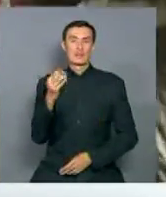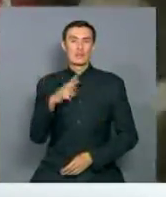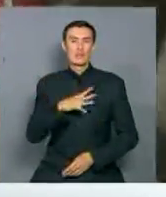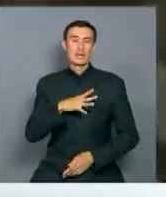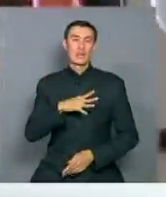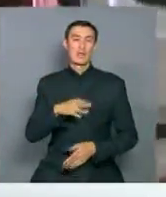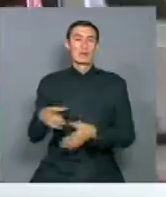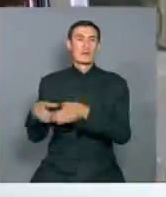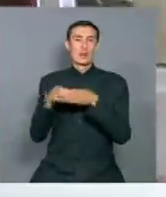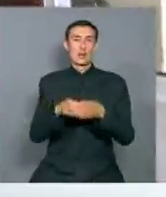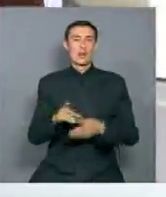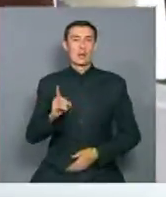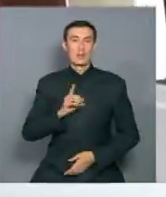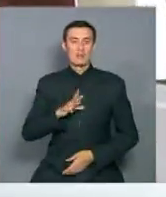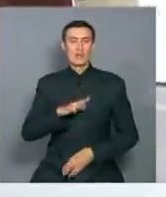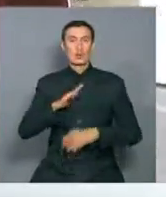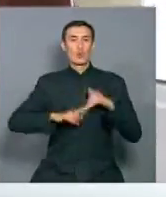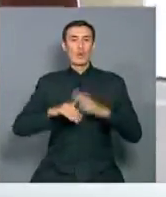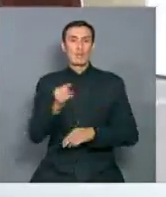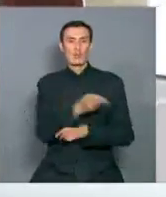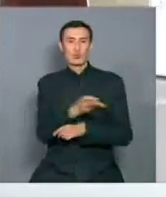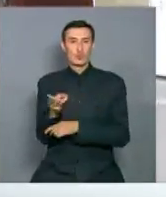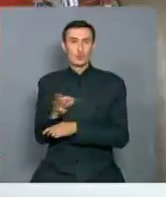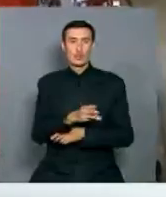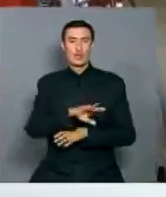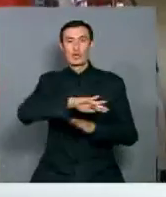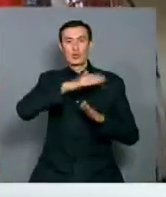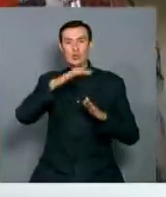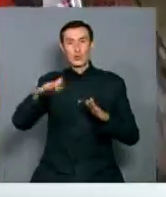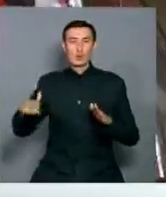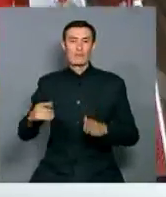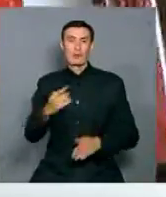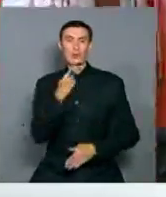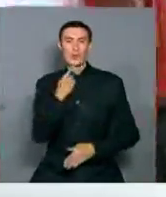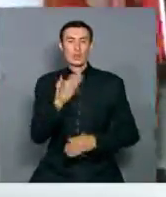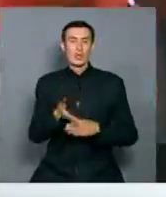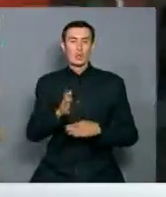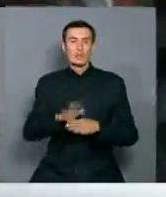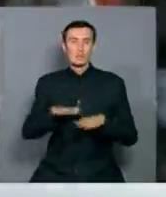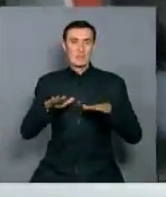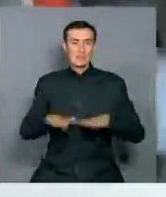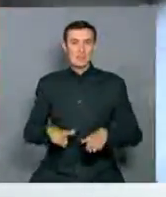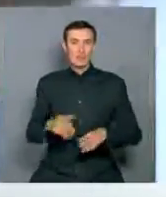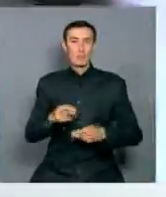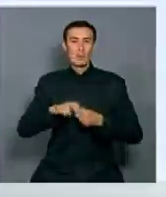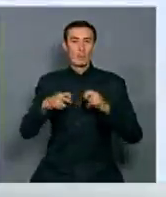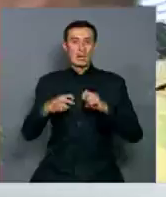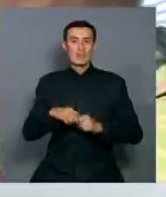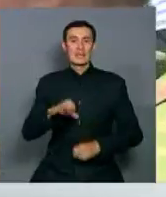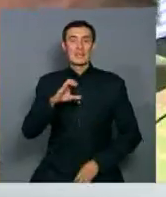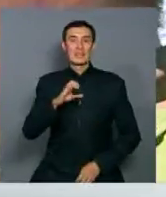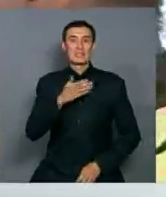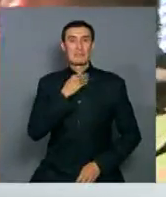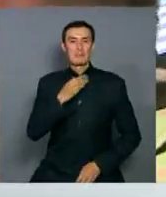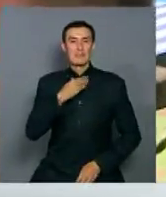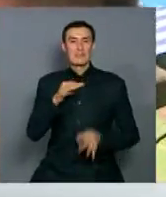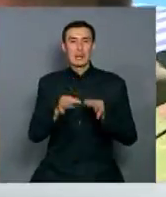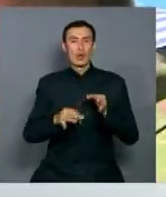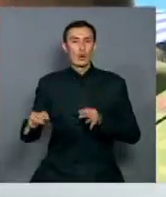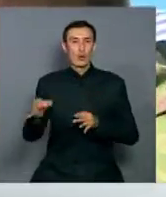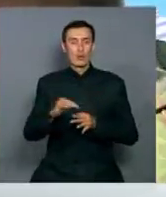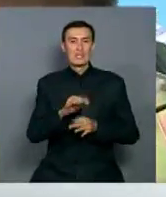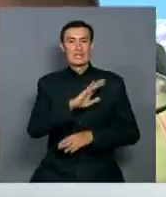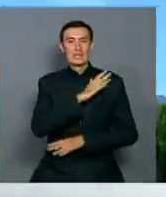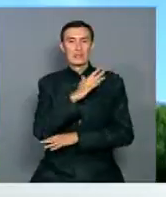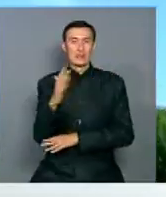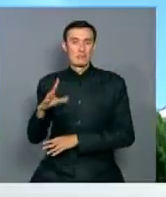подразделения КАЗ-авиалесоохраны вручную тушили сопки в труднодоступной местности. Но наиболее проблемный Семейский регион. С начала года в